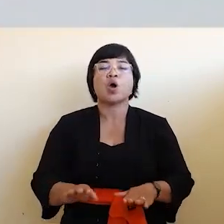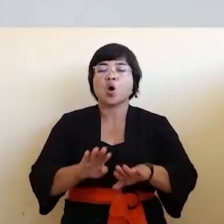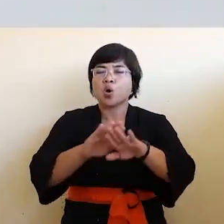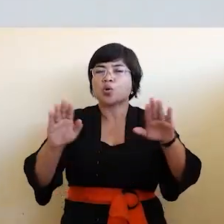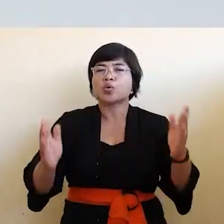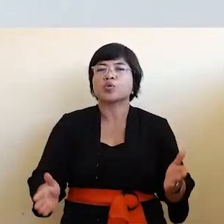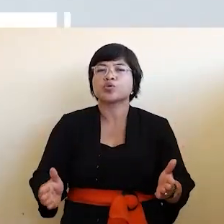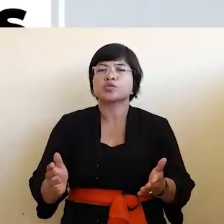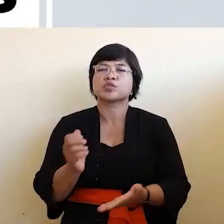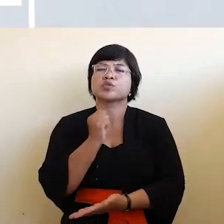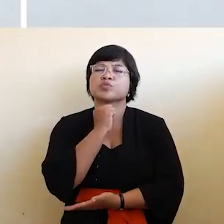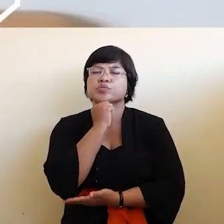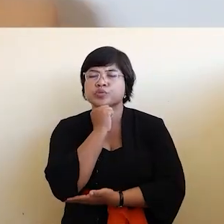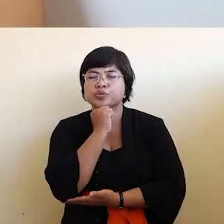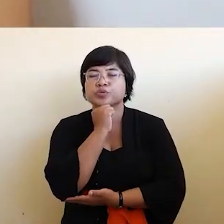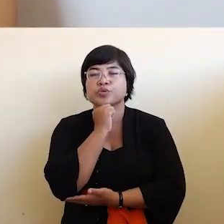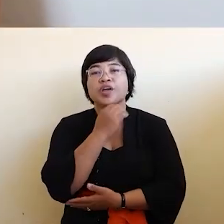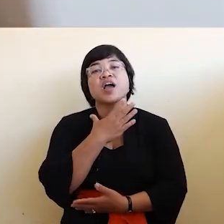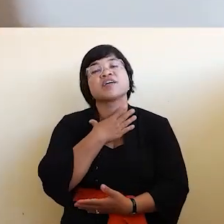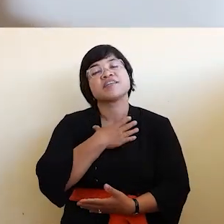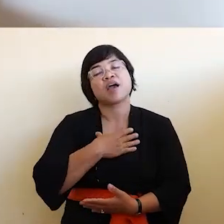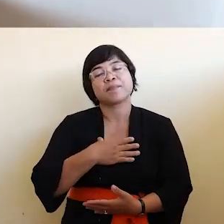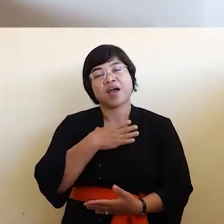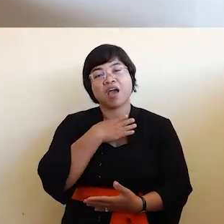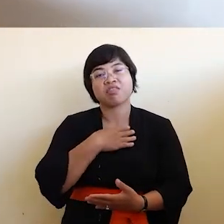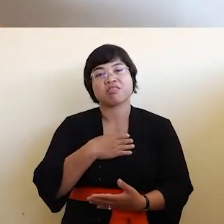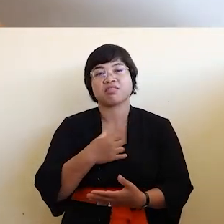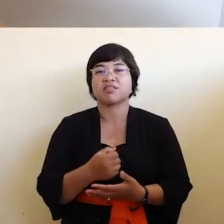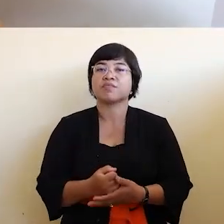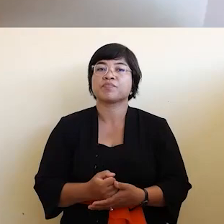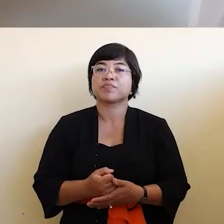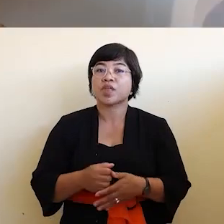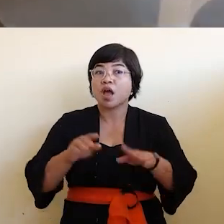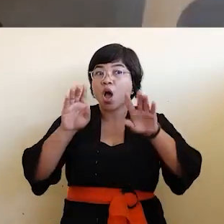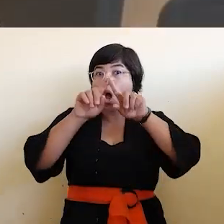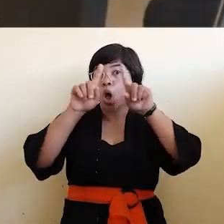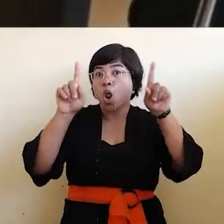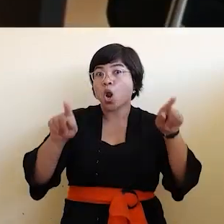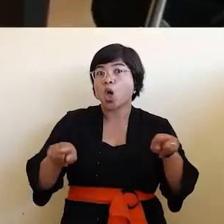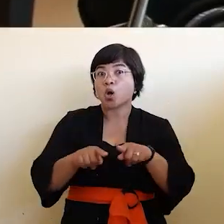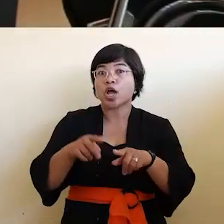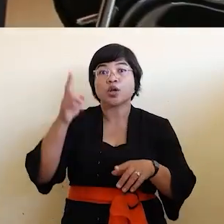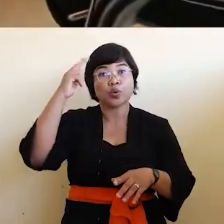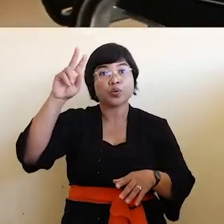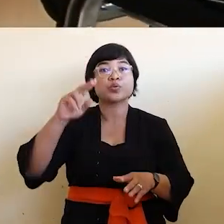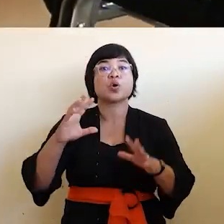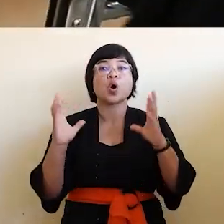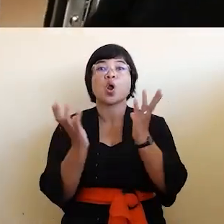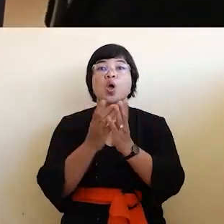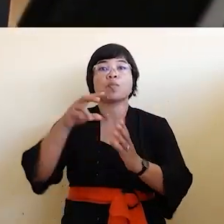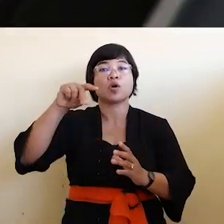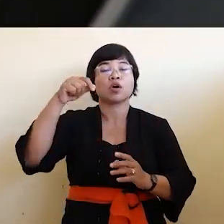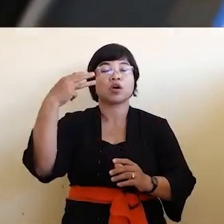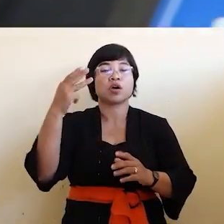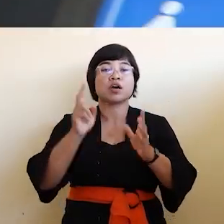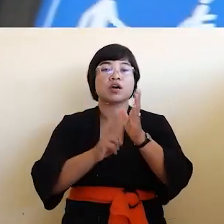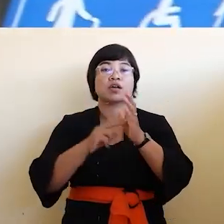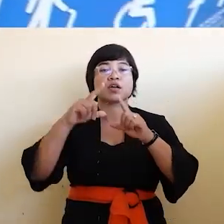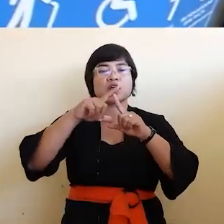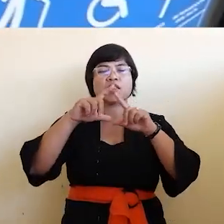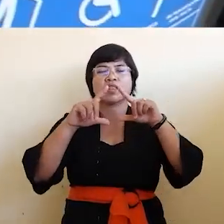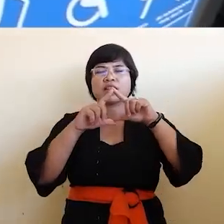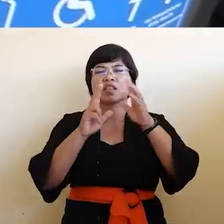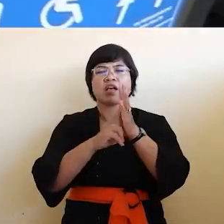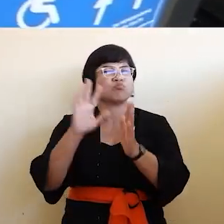Kursi tunggu prioritas yang nyaman dan bebas dari lalu lalang. Loket khusus kelompok rentan yang